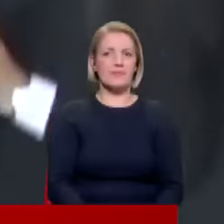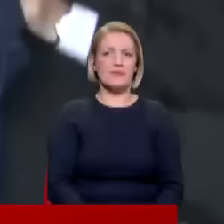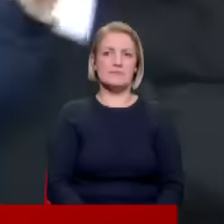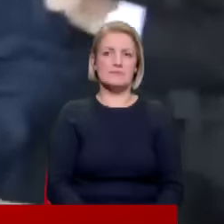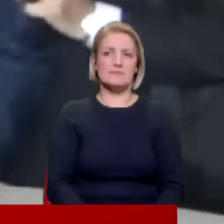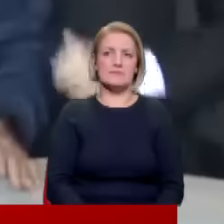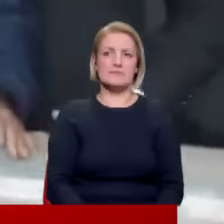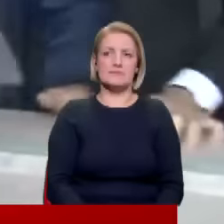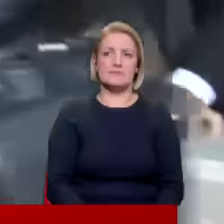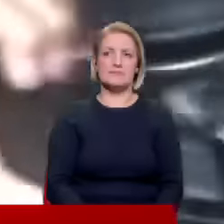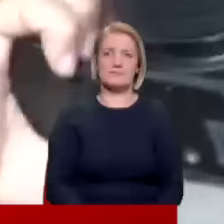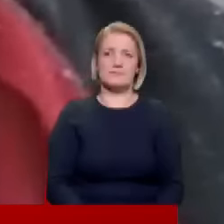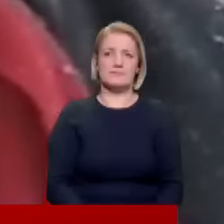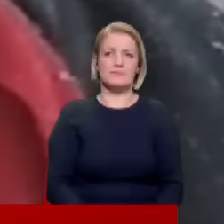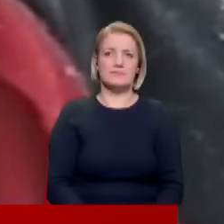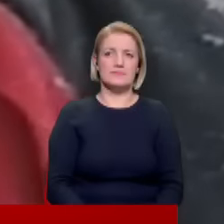geç.